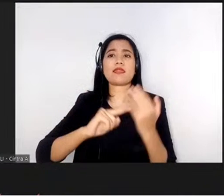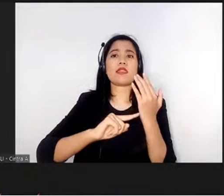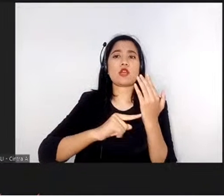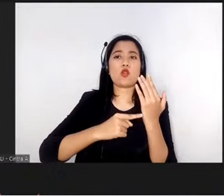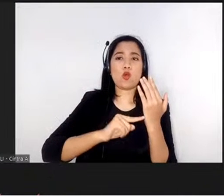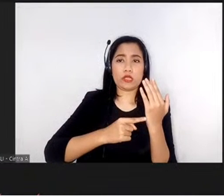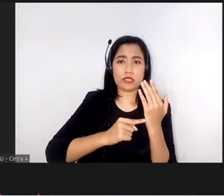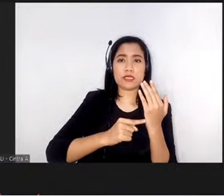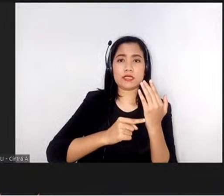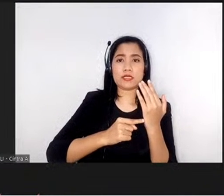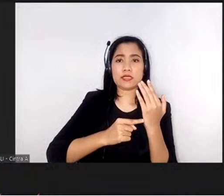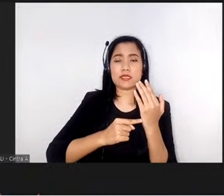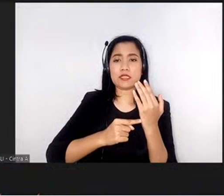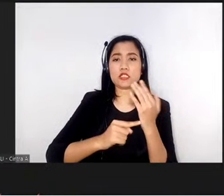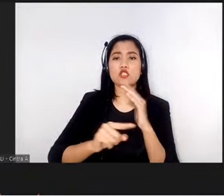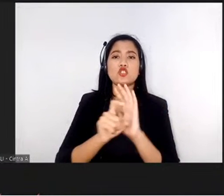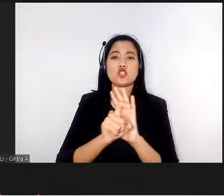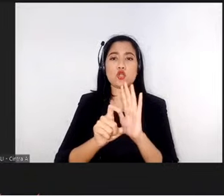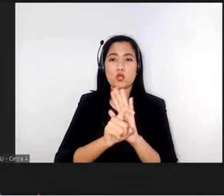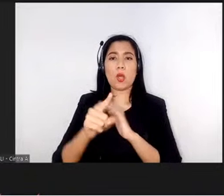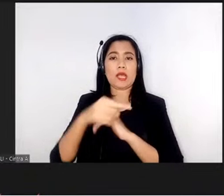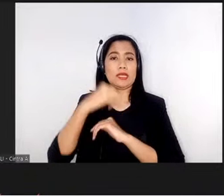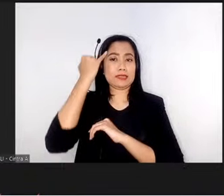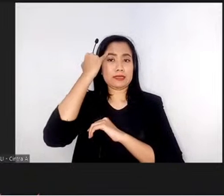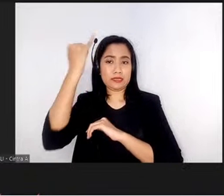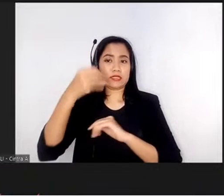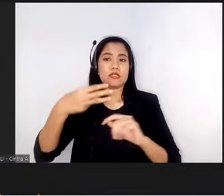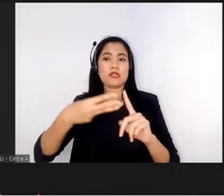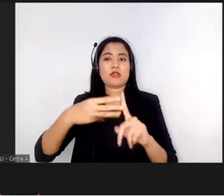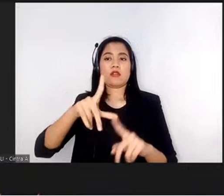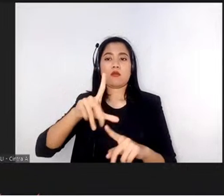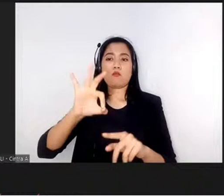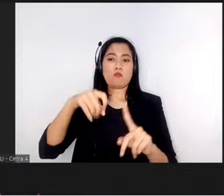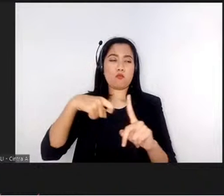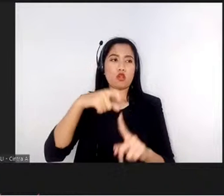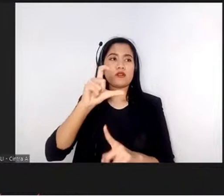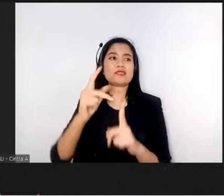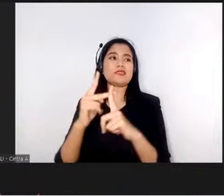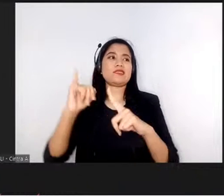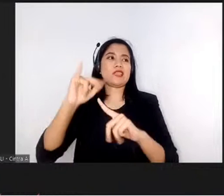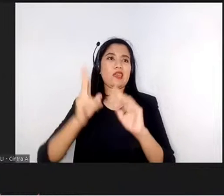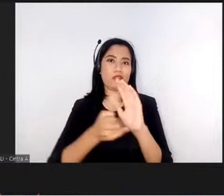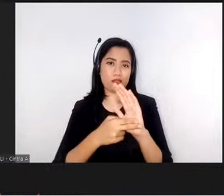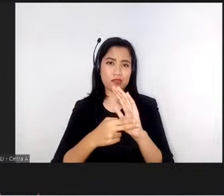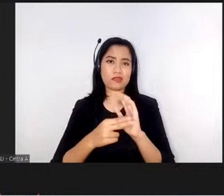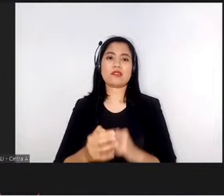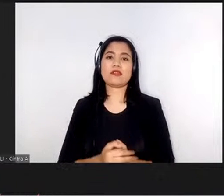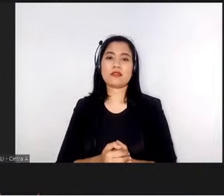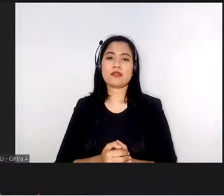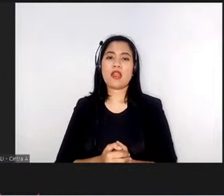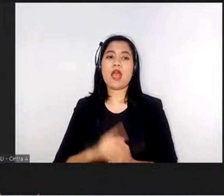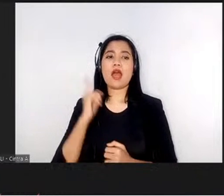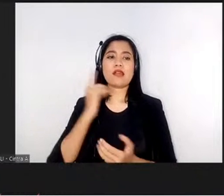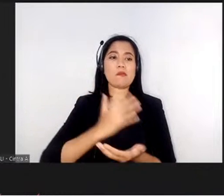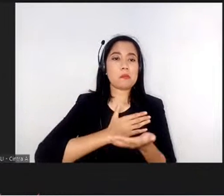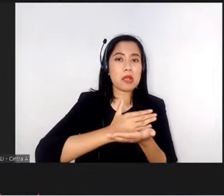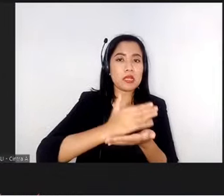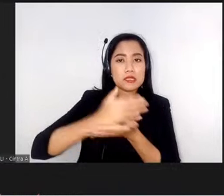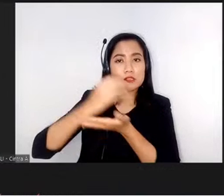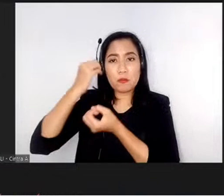teknologi misalnya untuk inisiatif blockchain yang bisa sangat berguna dengan baik berbagi informasi sejalan